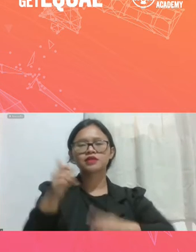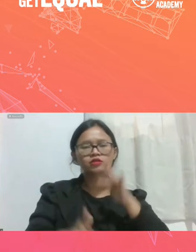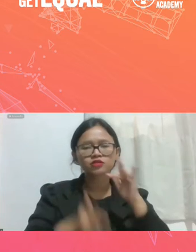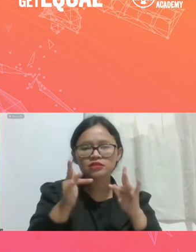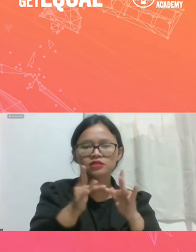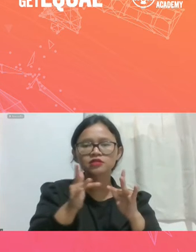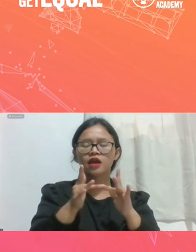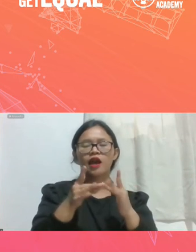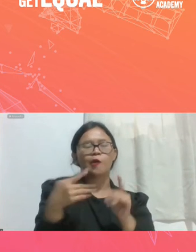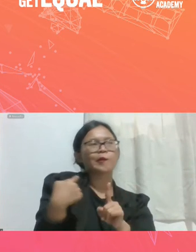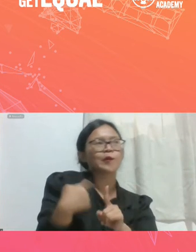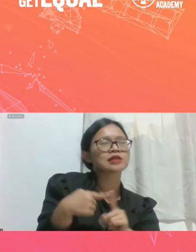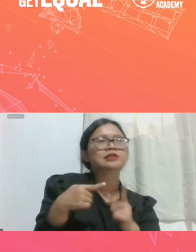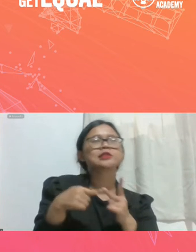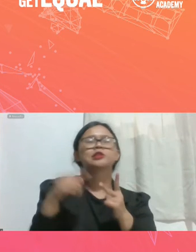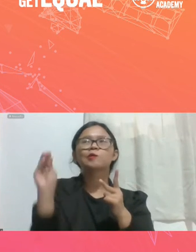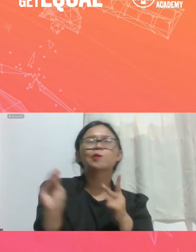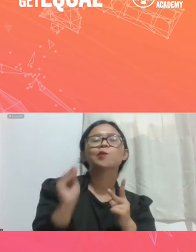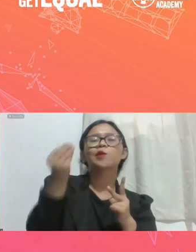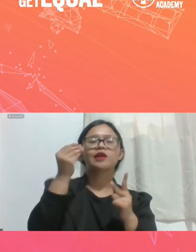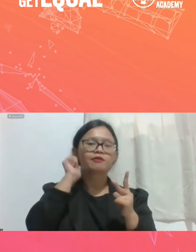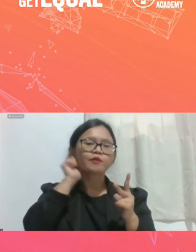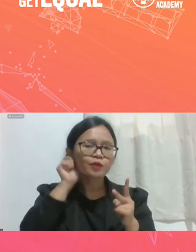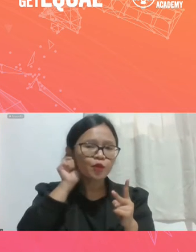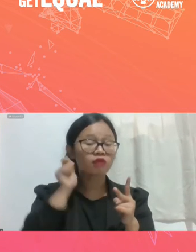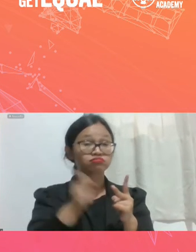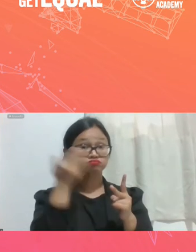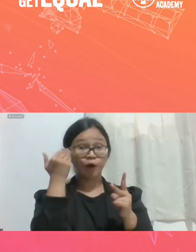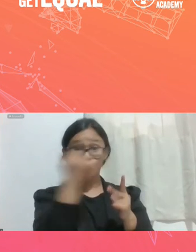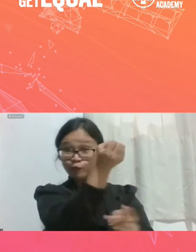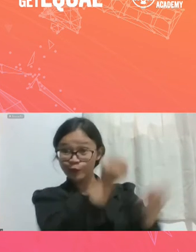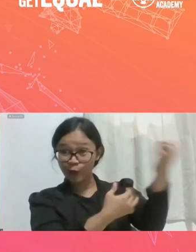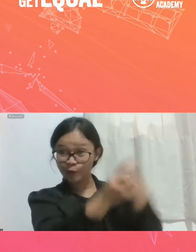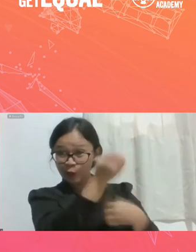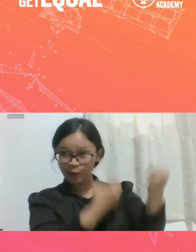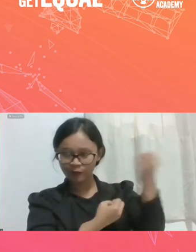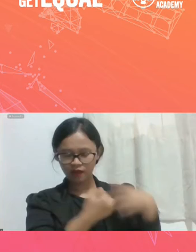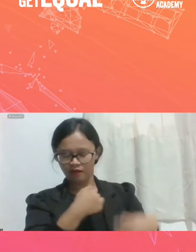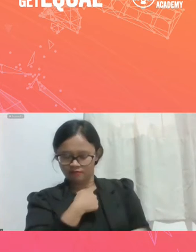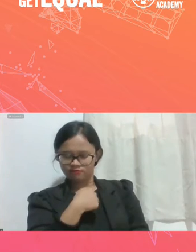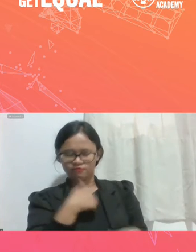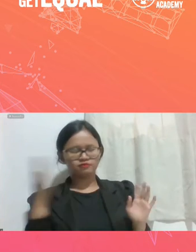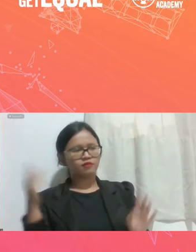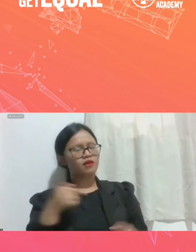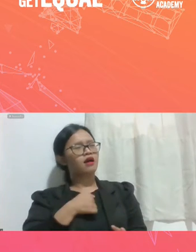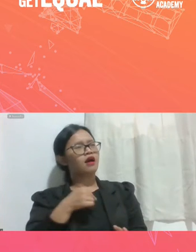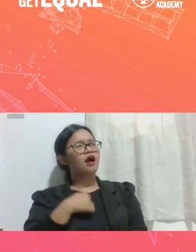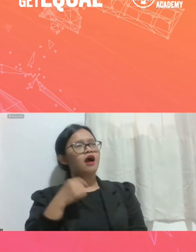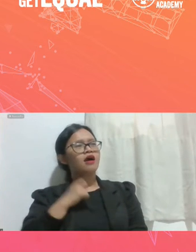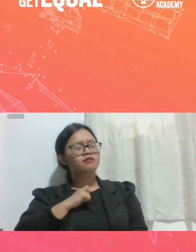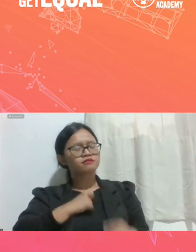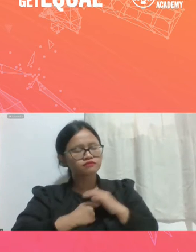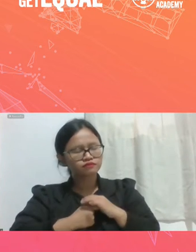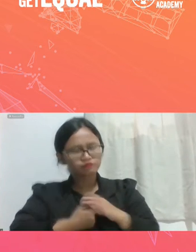tentang kepemimpinan kaum perempuan yang disampaikannya kemarin dalam dialog saya, mengingatkan saya juga saat saya